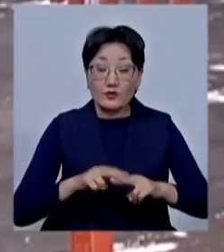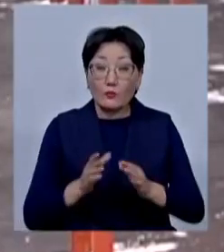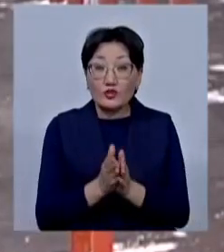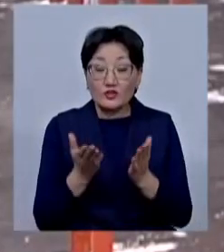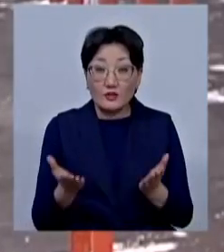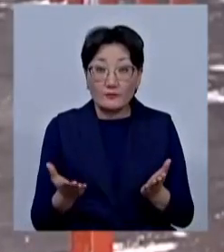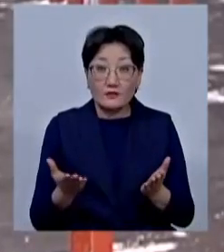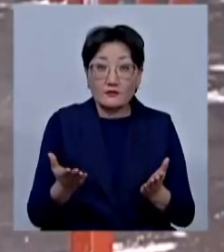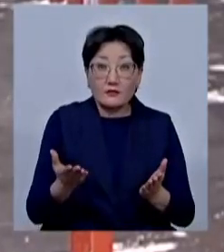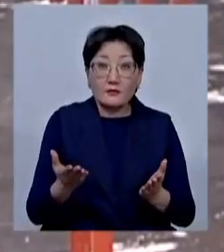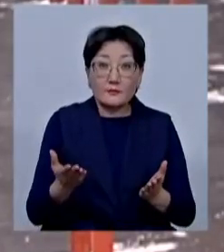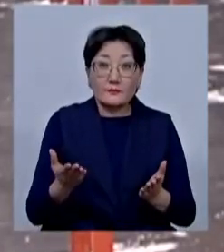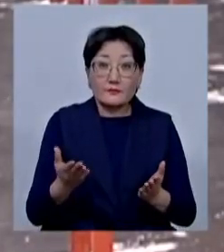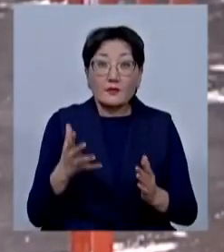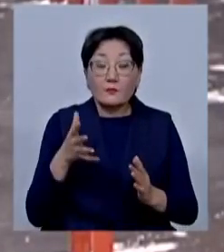кітапта